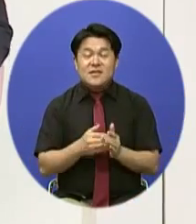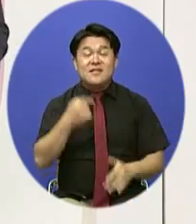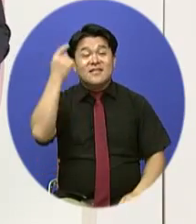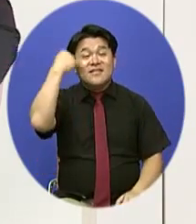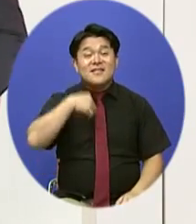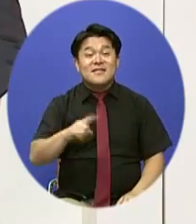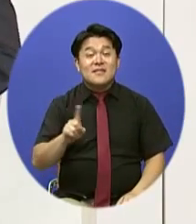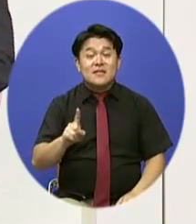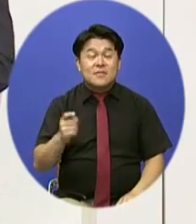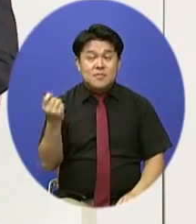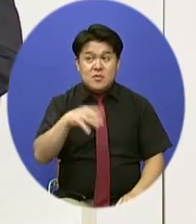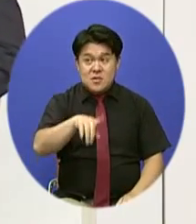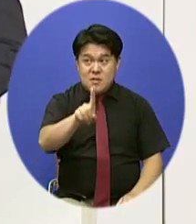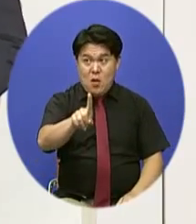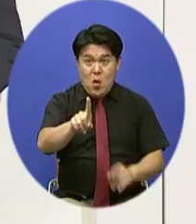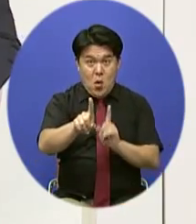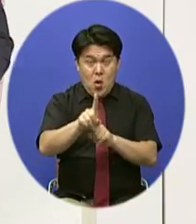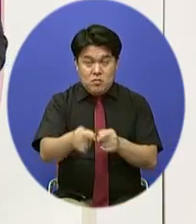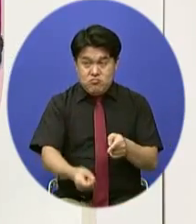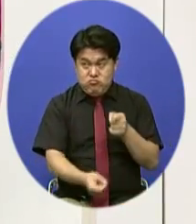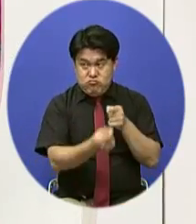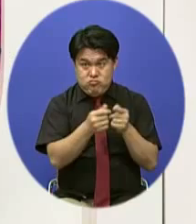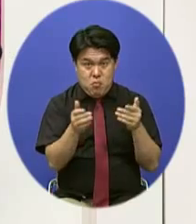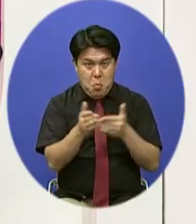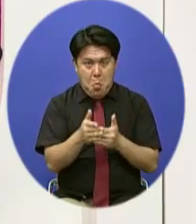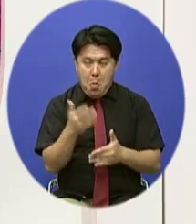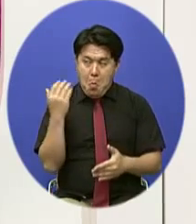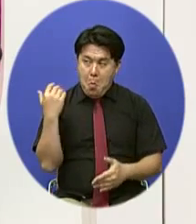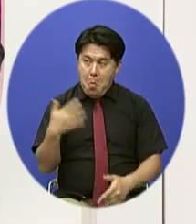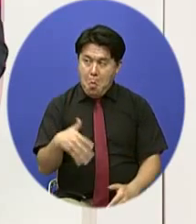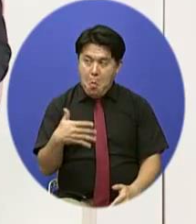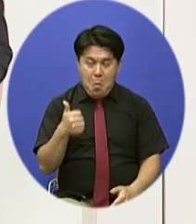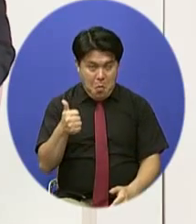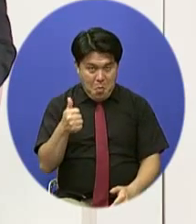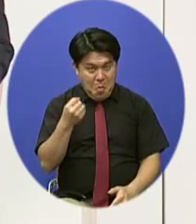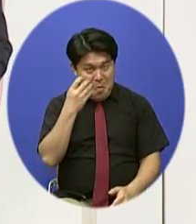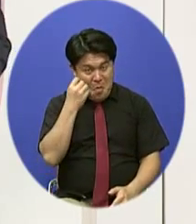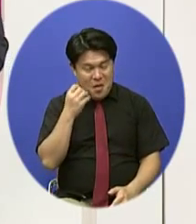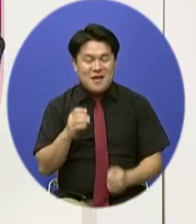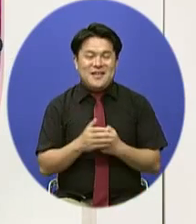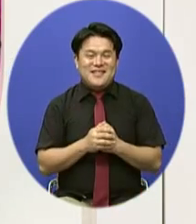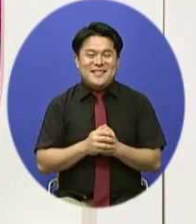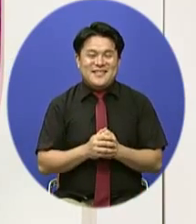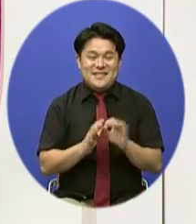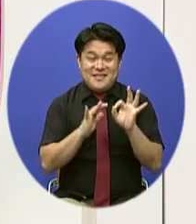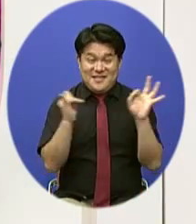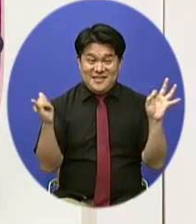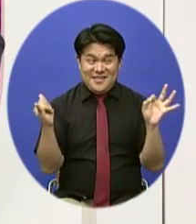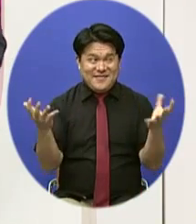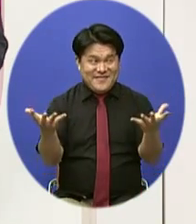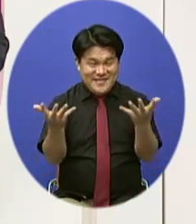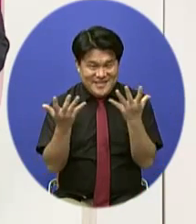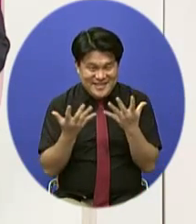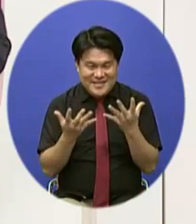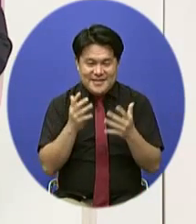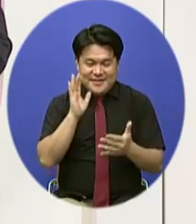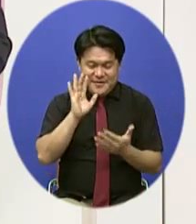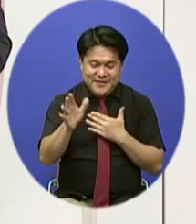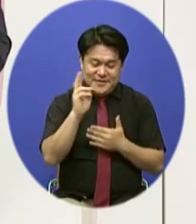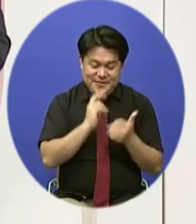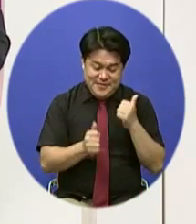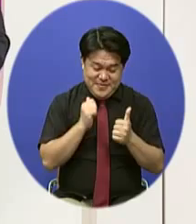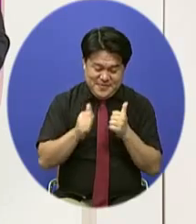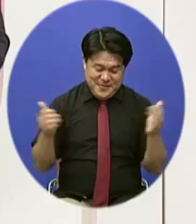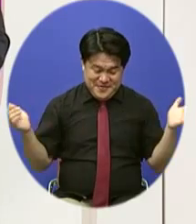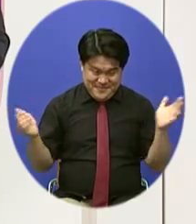첫날에 1번 참여자가 또 오늘 참가했어. 그렇네요. 의미 있는 날인데요. 네. 자 이렇게 10분을 모시고 나눔